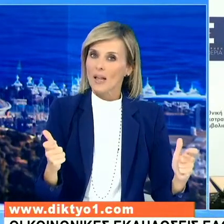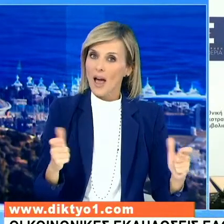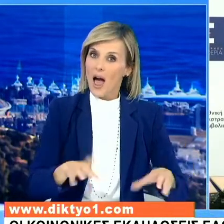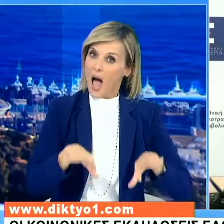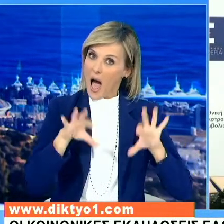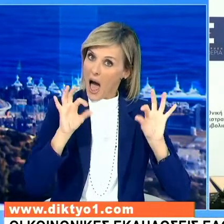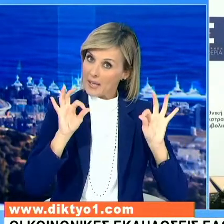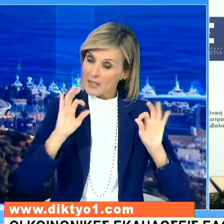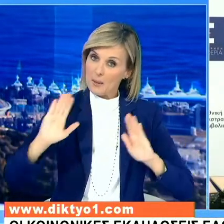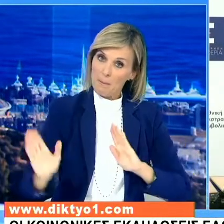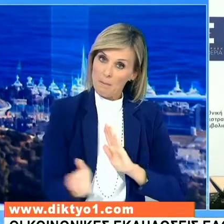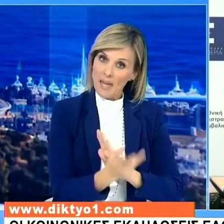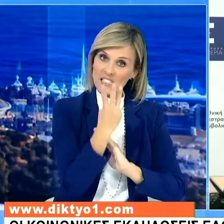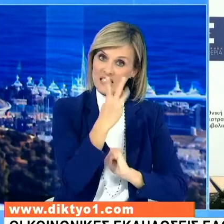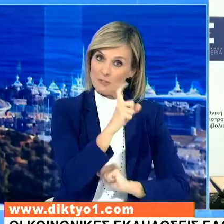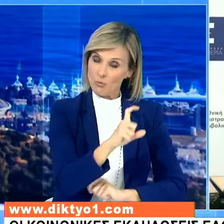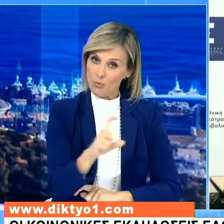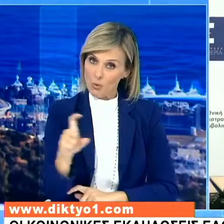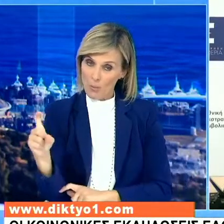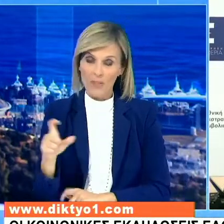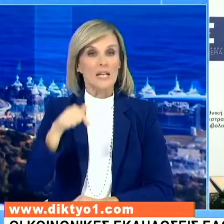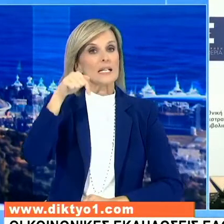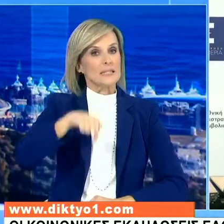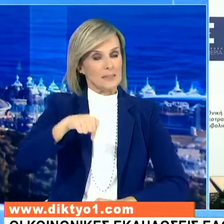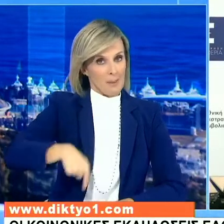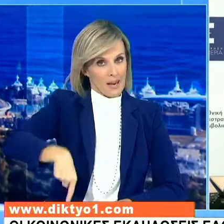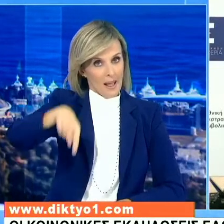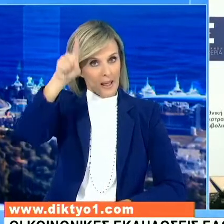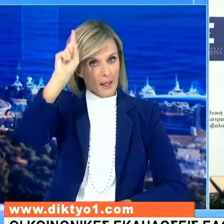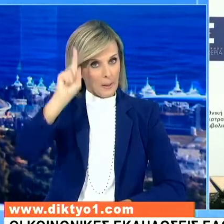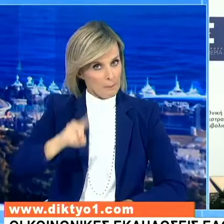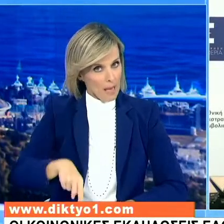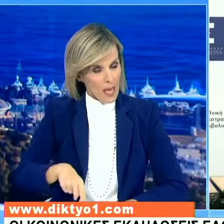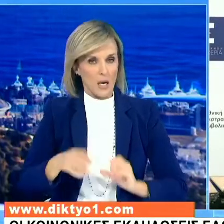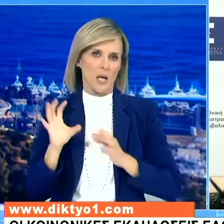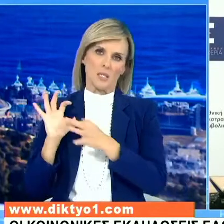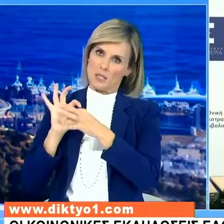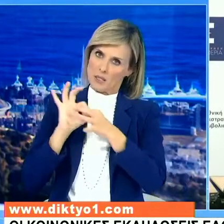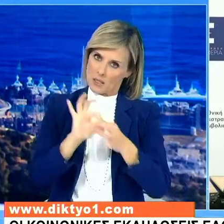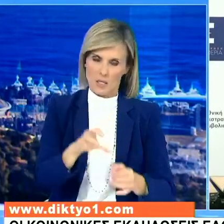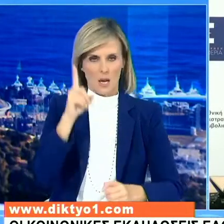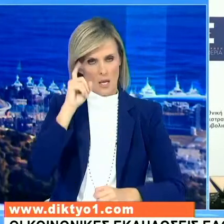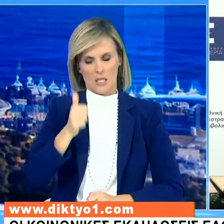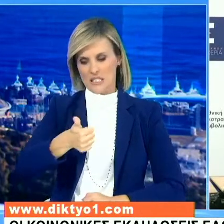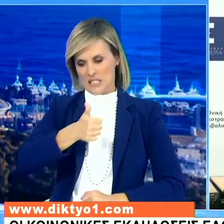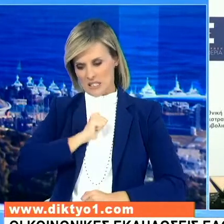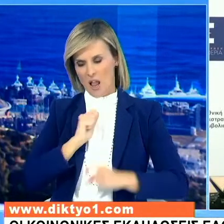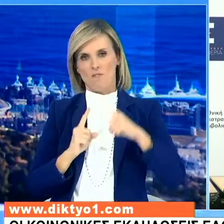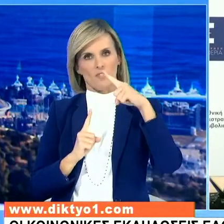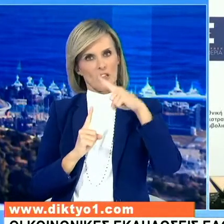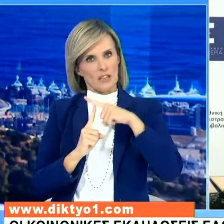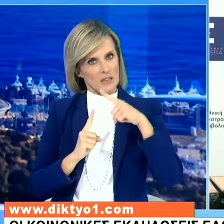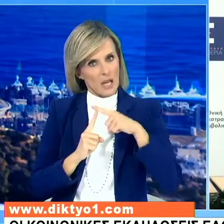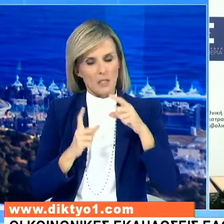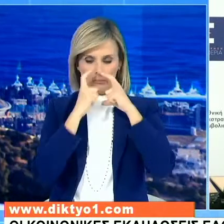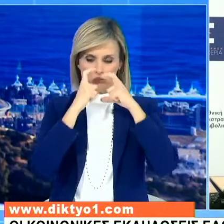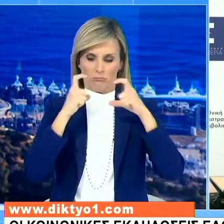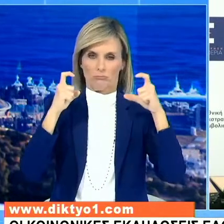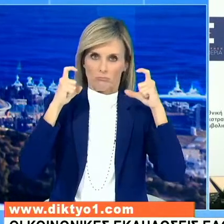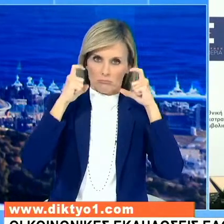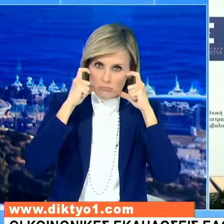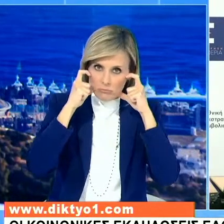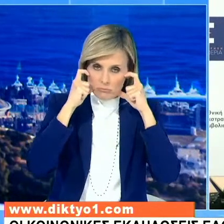της σχολικής χρονιάς. Σήμερα, με το συστηματικό έλεγχο των παιδιών σχολικής ηλικίας, με δύο